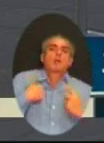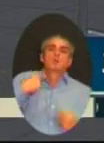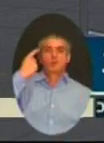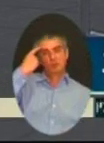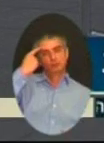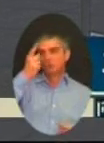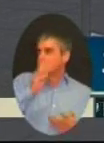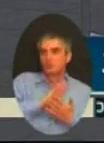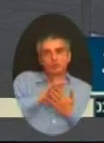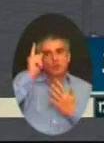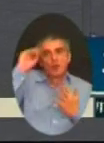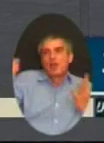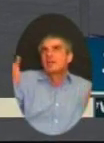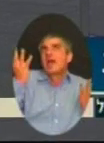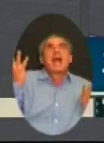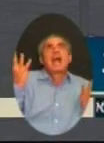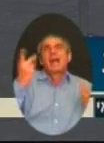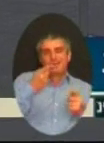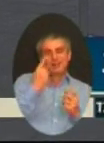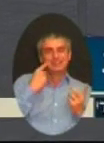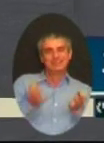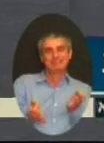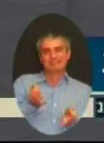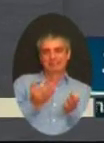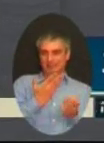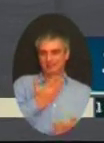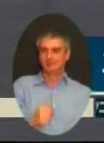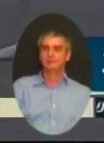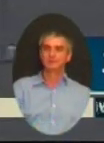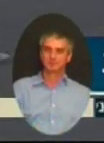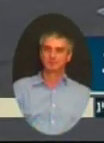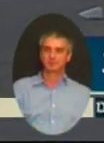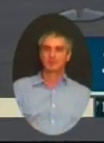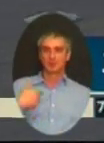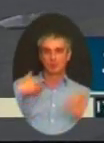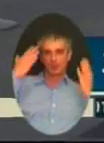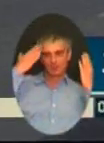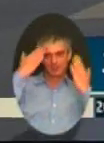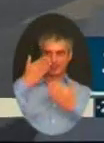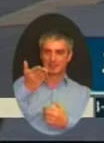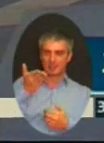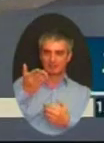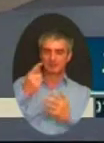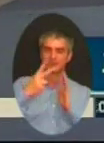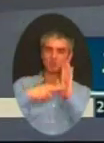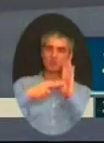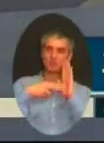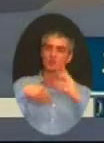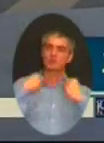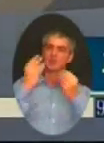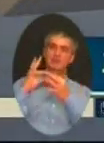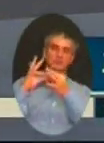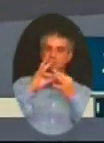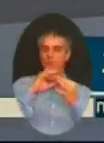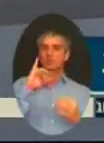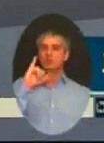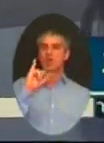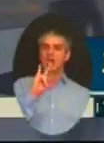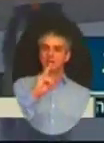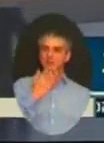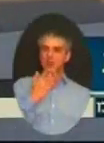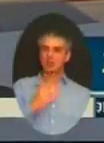מניח שהוא פשוט לא ידע איך לספוג את זה, יהיה לו כל כך קשה. בואו נתרכז עכשיו בתמונות האלה. בואו ניתן משפט ליואל